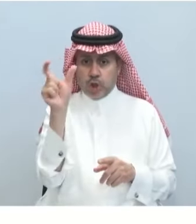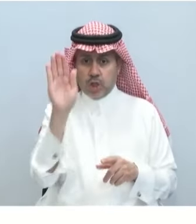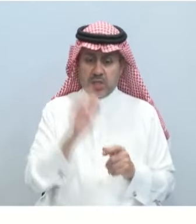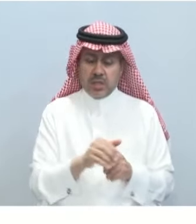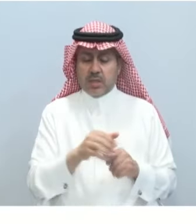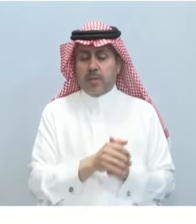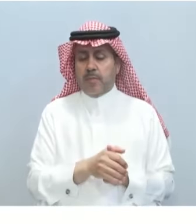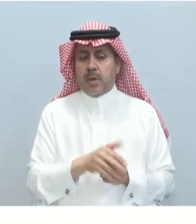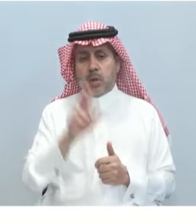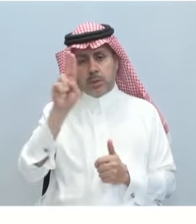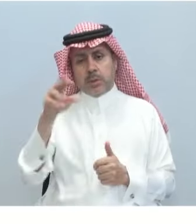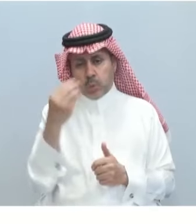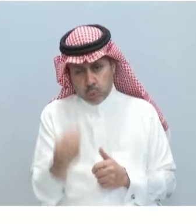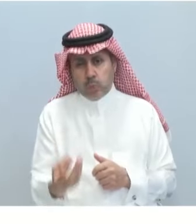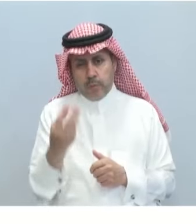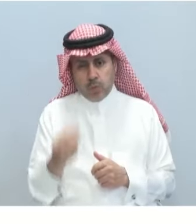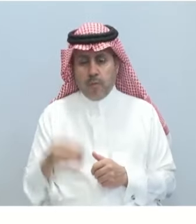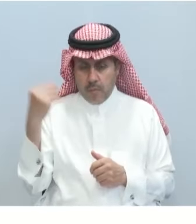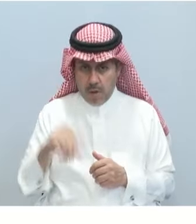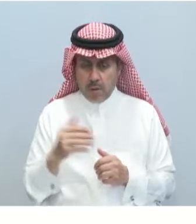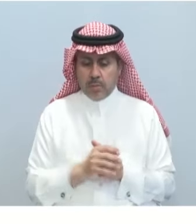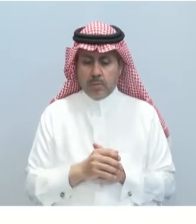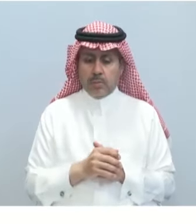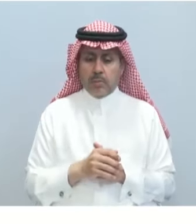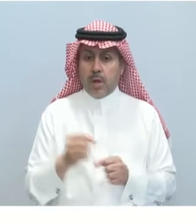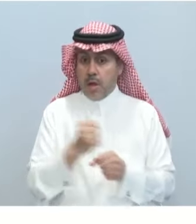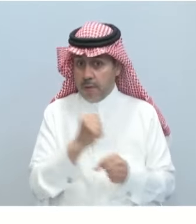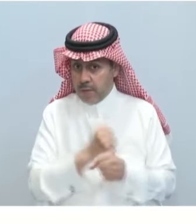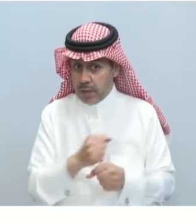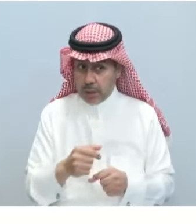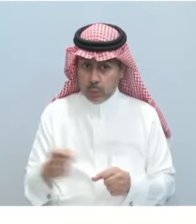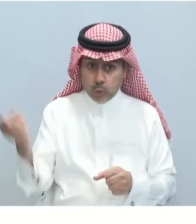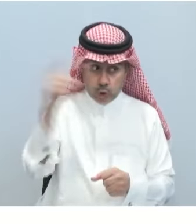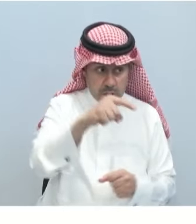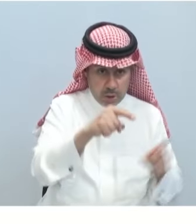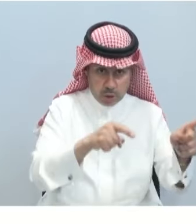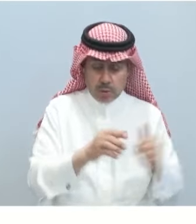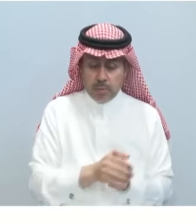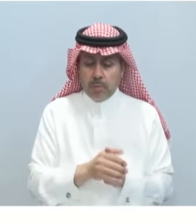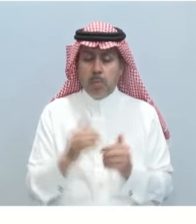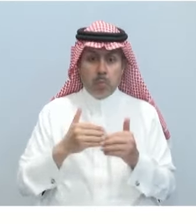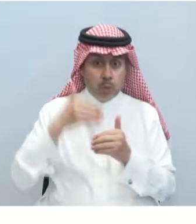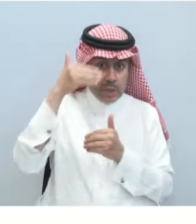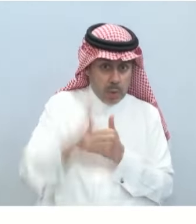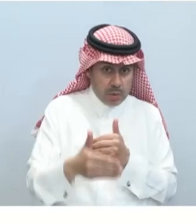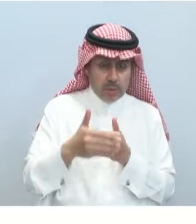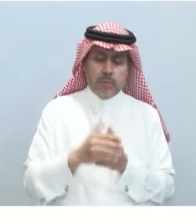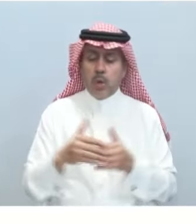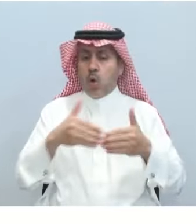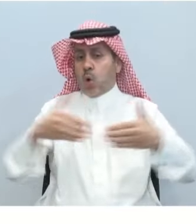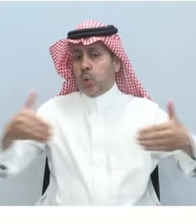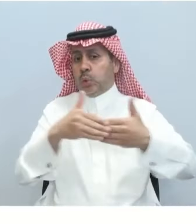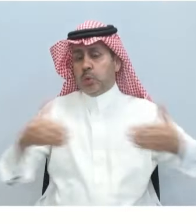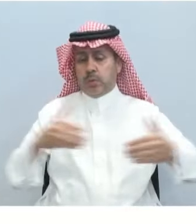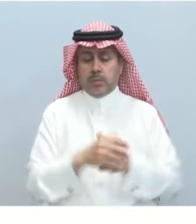التهديد به يرتكبه شخص اجاه شخص اخر متجاوزا بذلك حدود